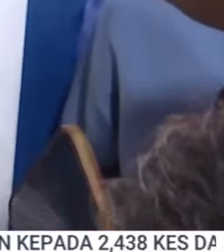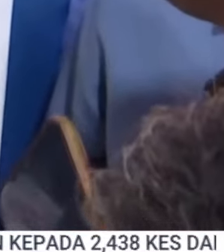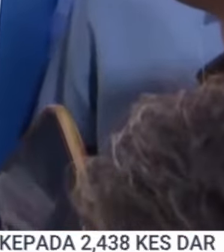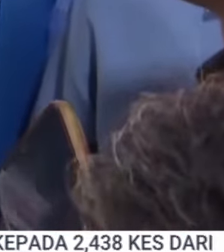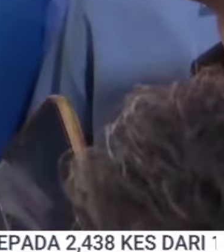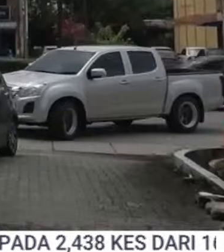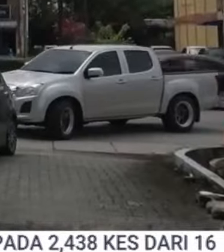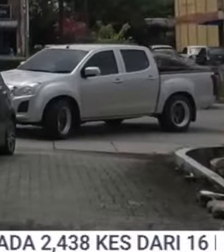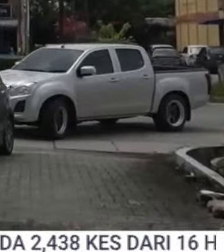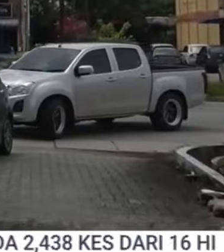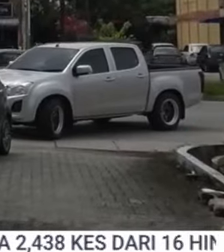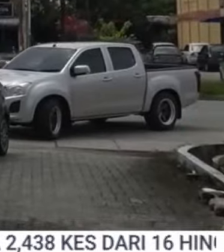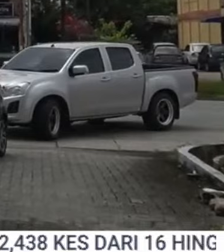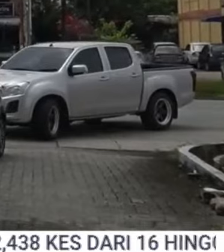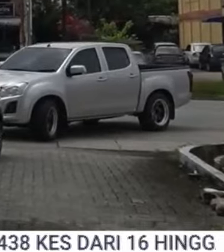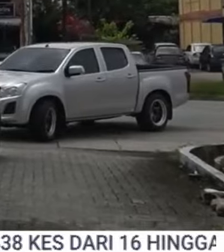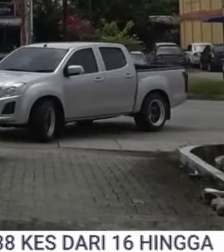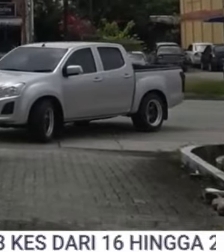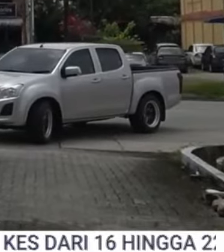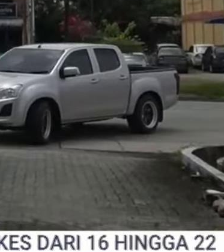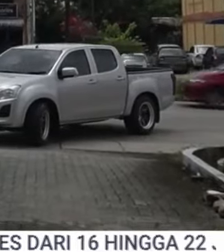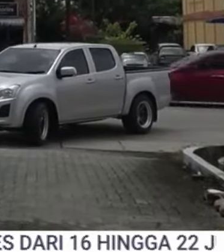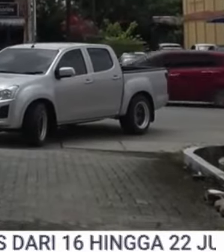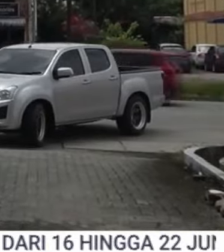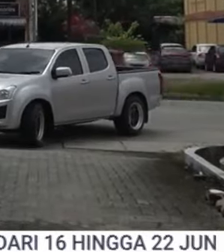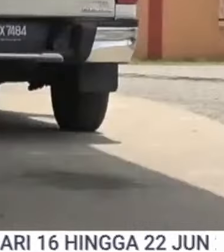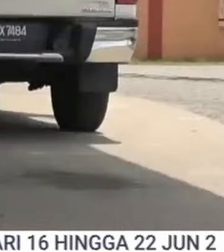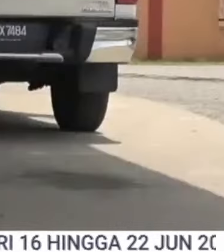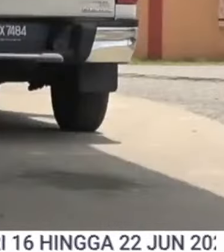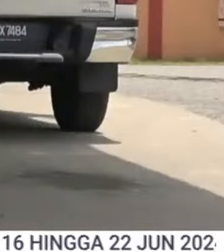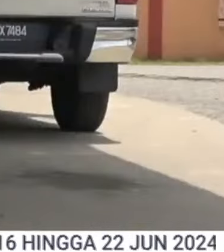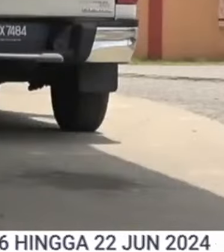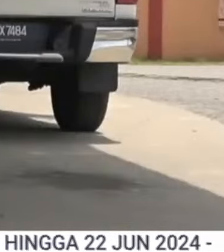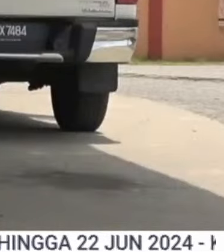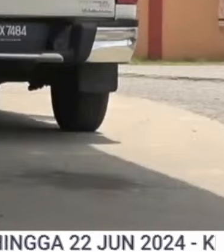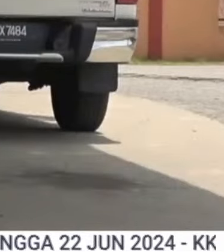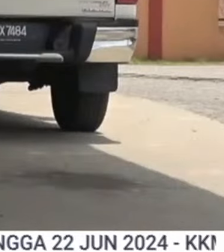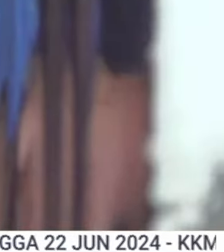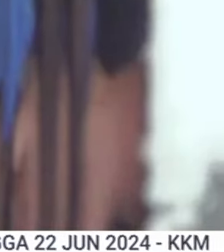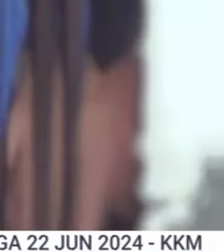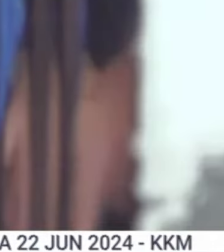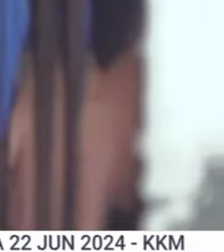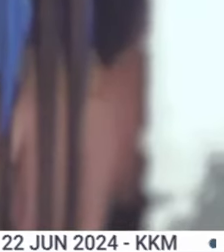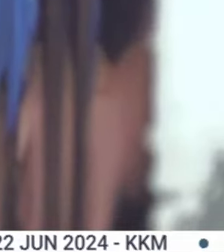Tiada sebarang keputusan rasionalisasi subsidi RON 95.